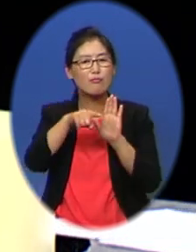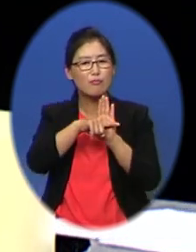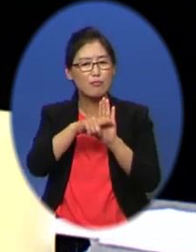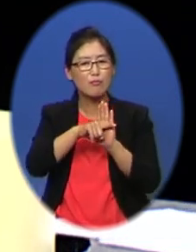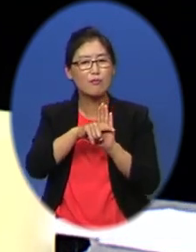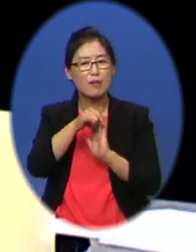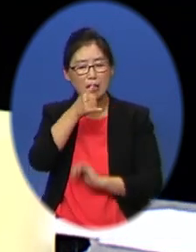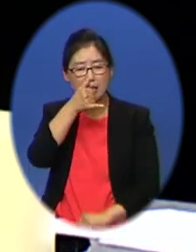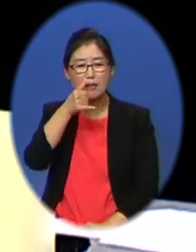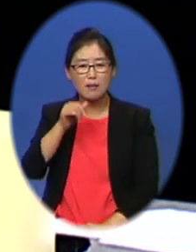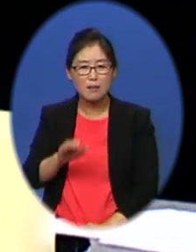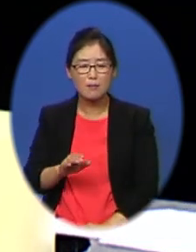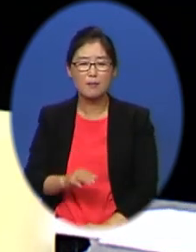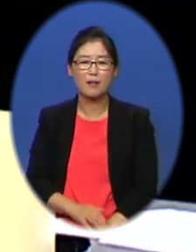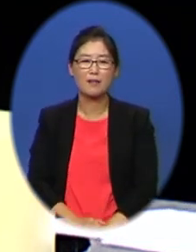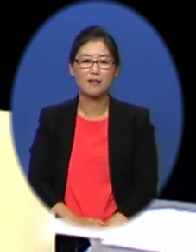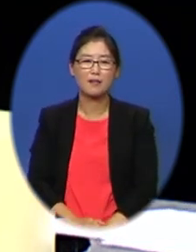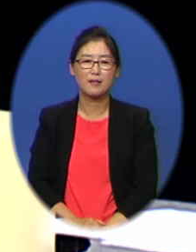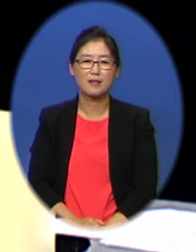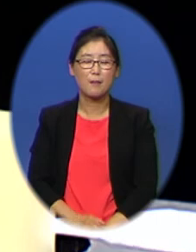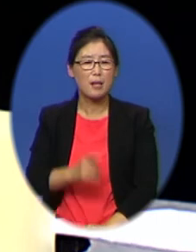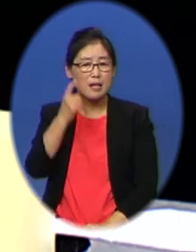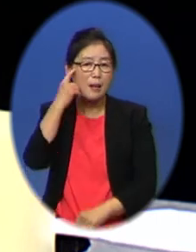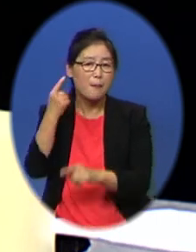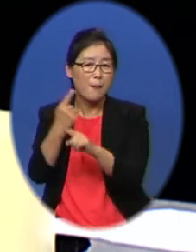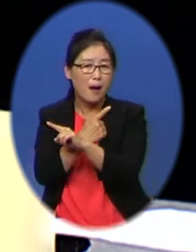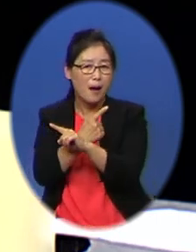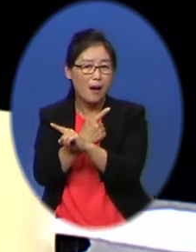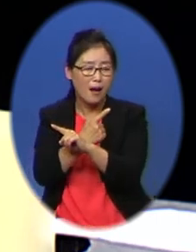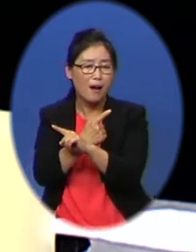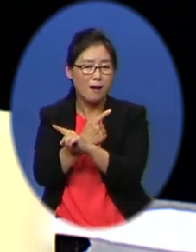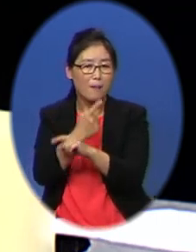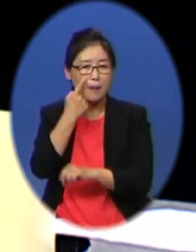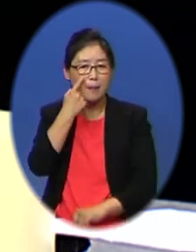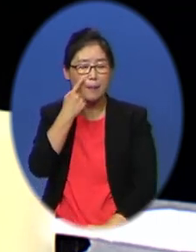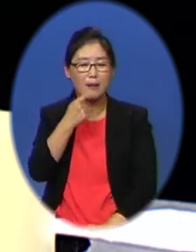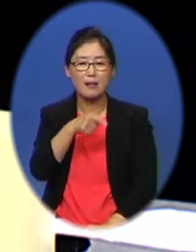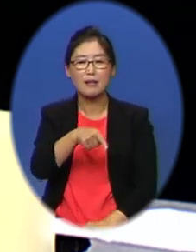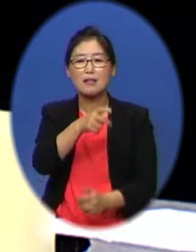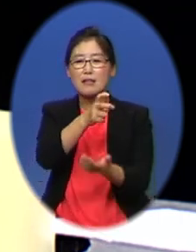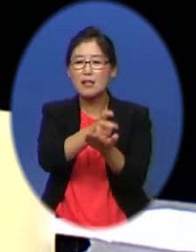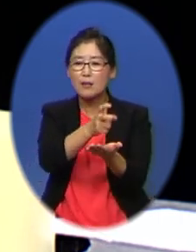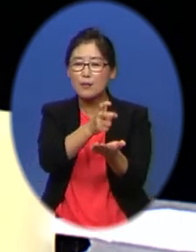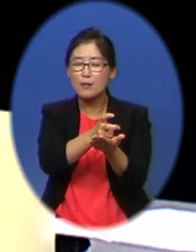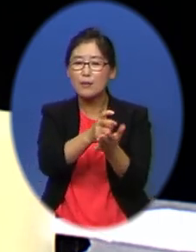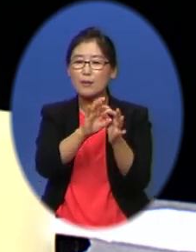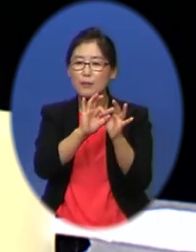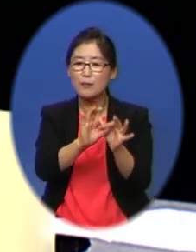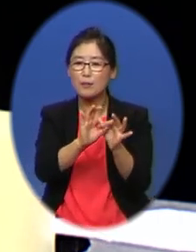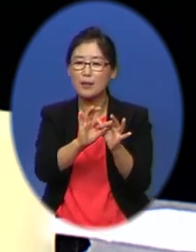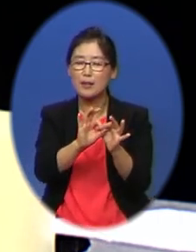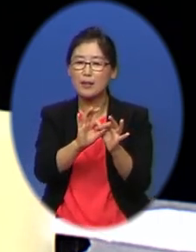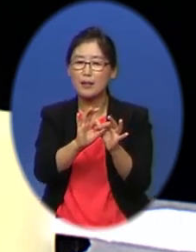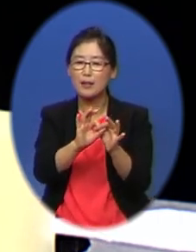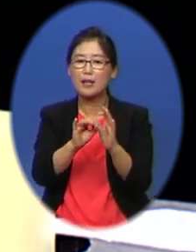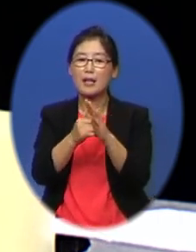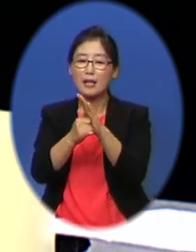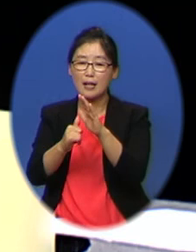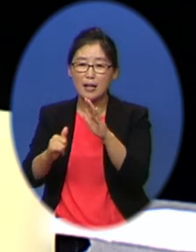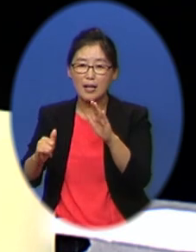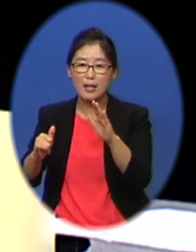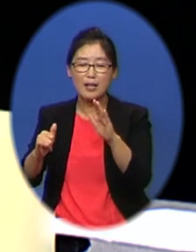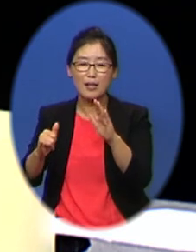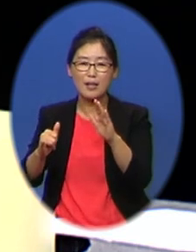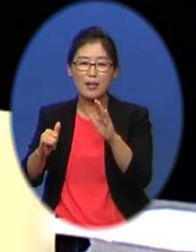꼭 그렇게만 생각할 것이 아니라 이러한 제도들이 오히려 가족들 모두를